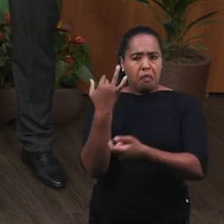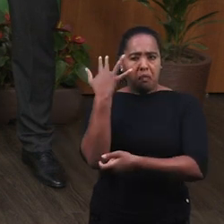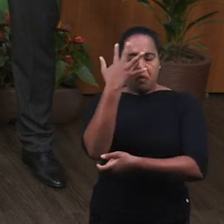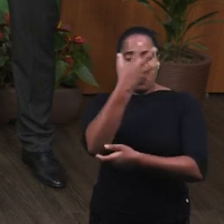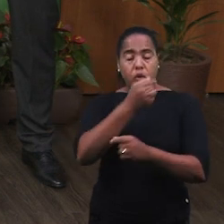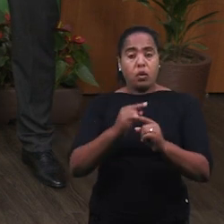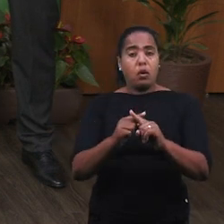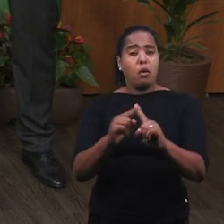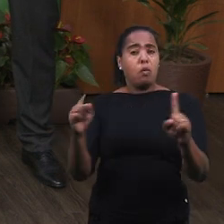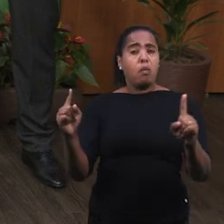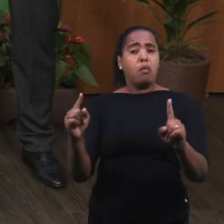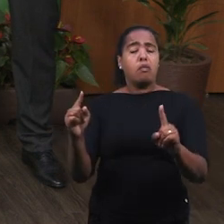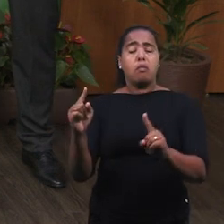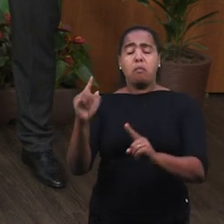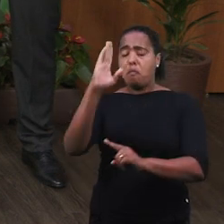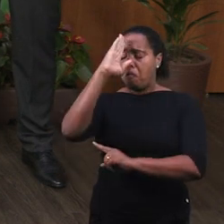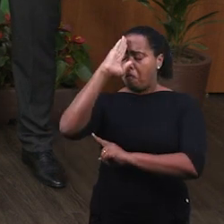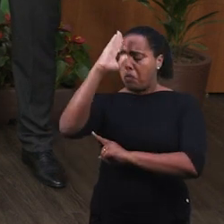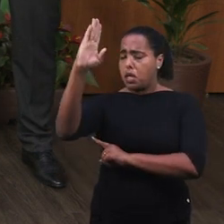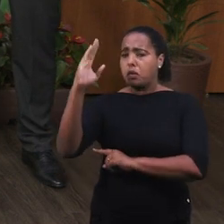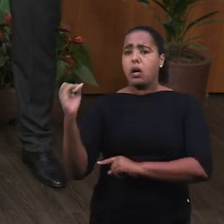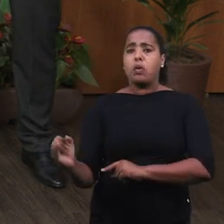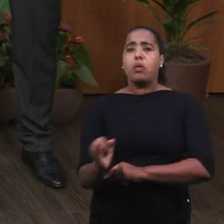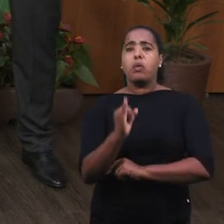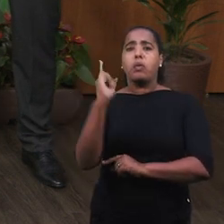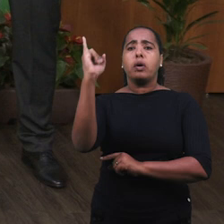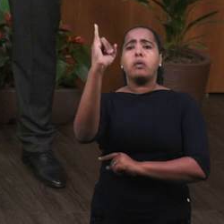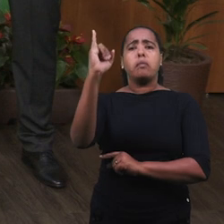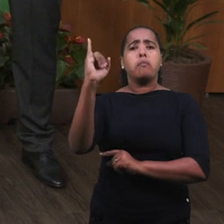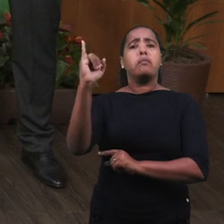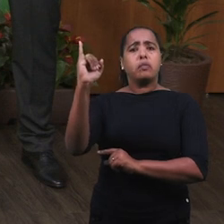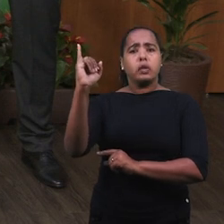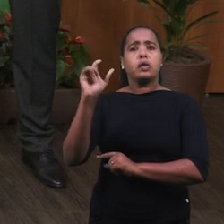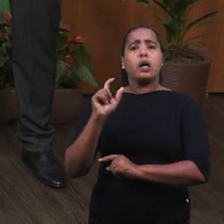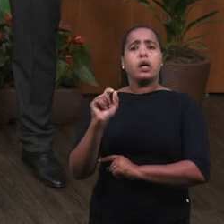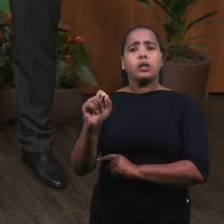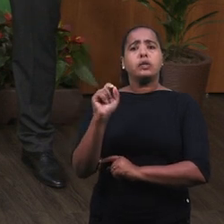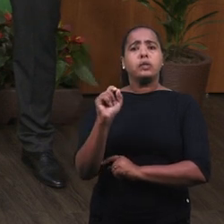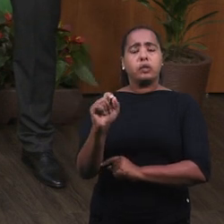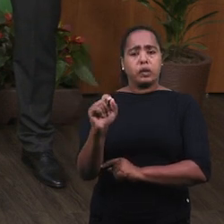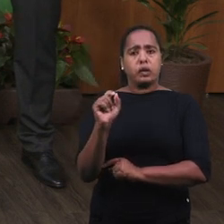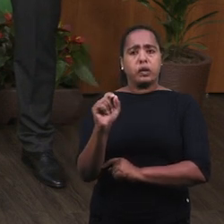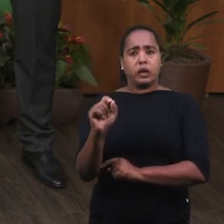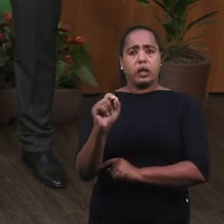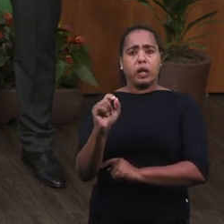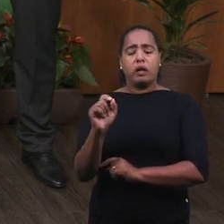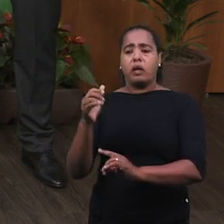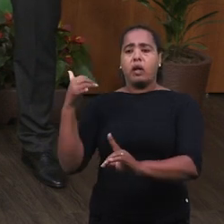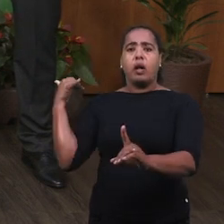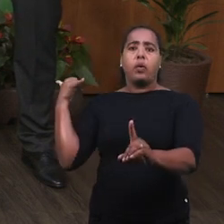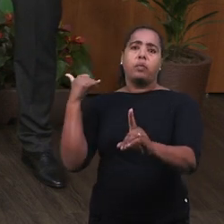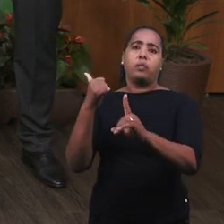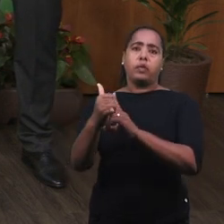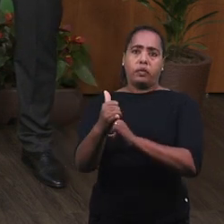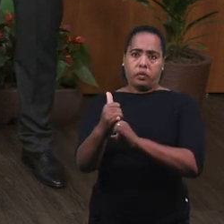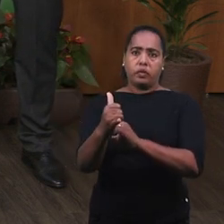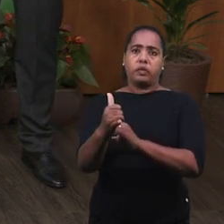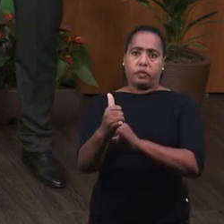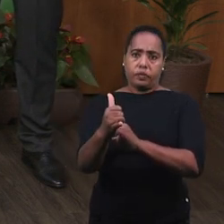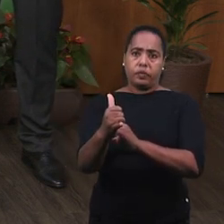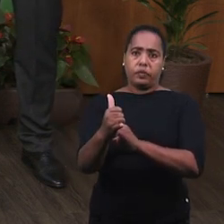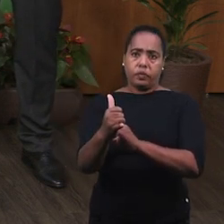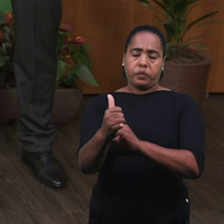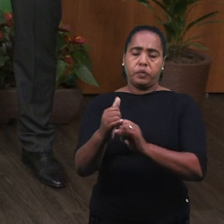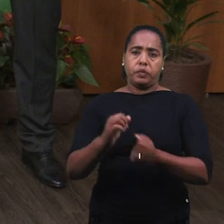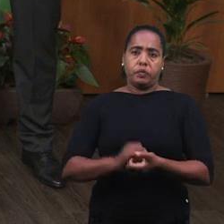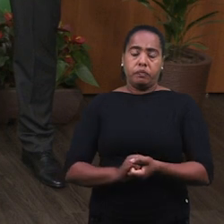mais le plus important et notable, c'est le prophétique.